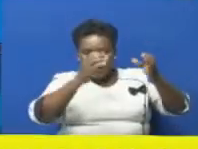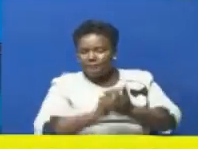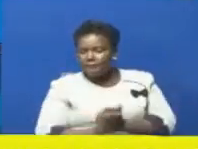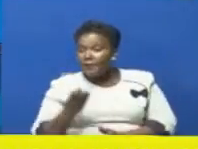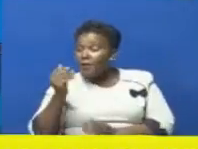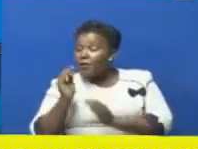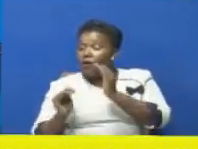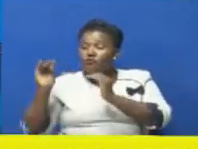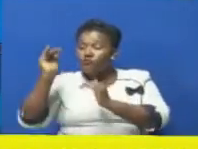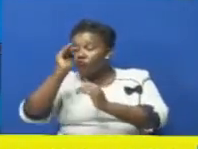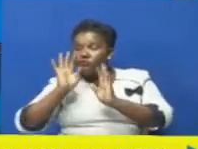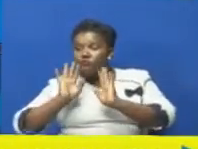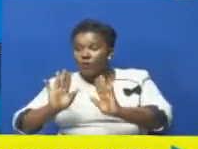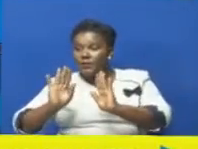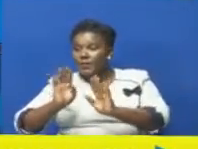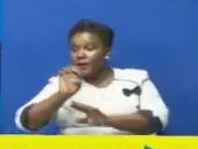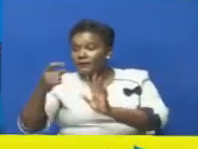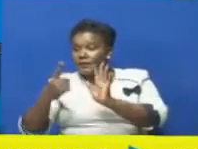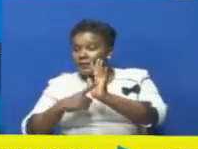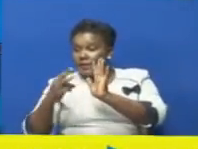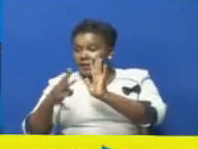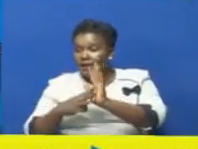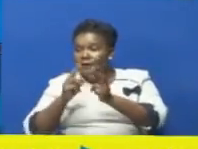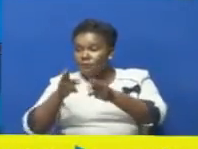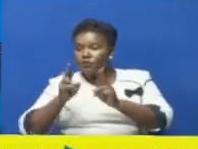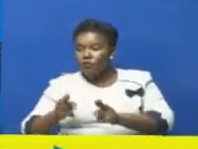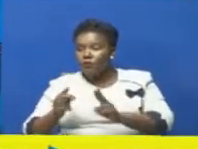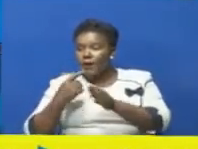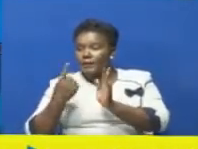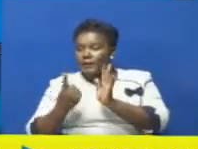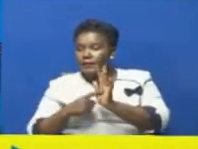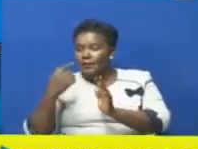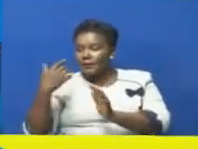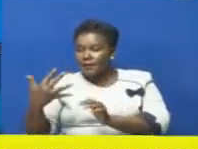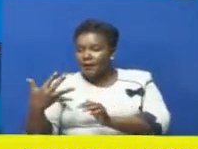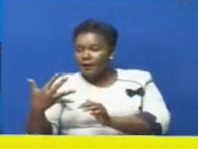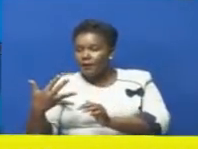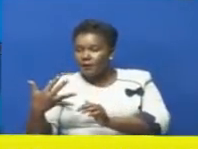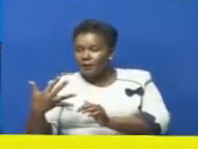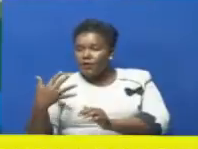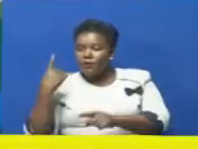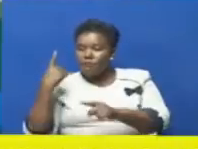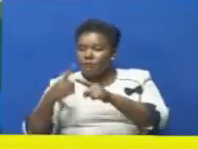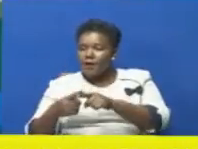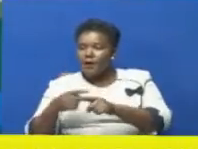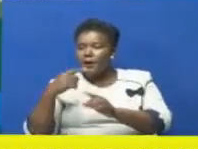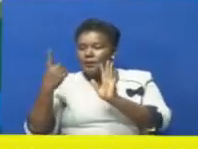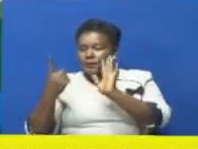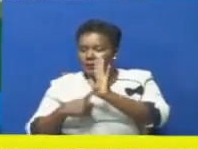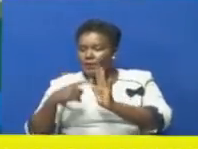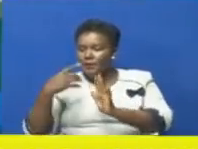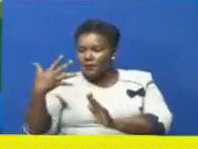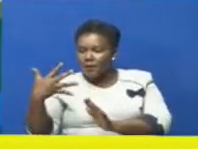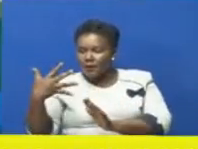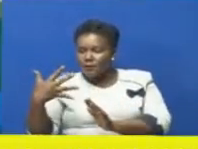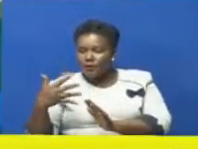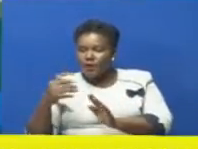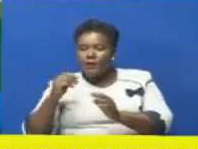Mwanza 68,000, Bukoba 65,000, Musoma mkoani Mara 65,000, pia